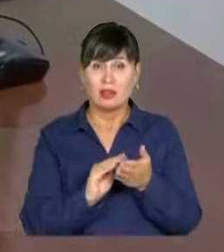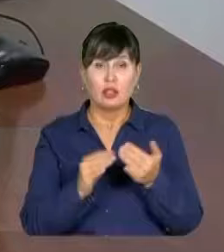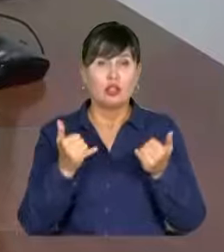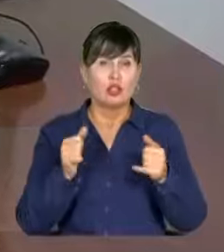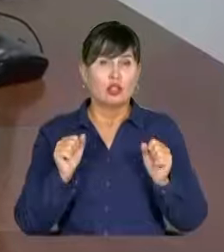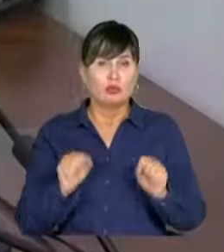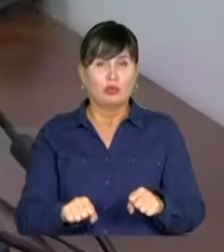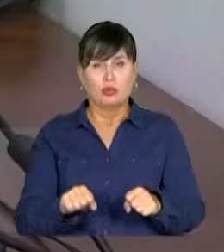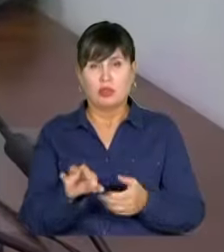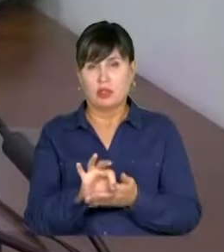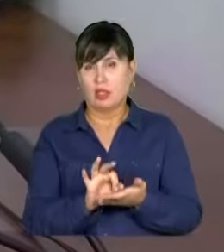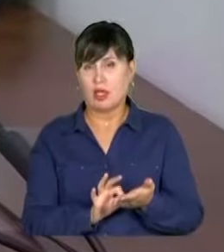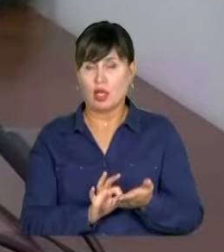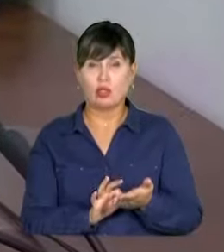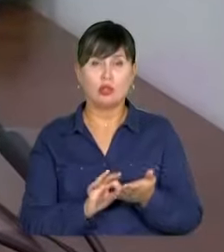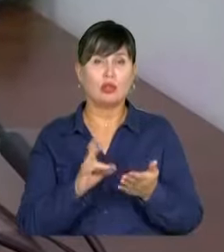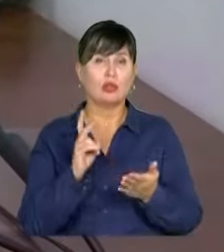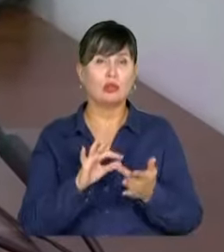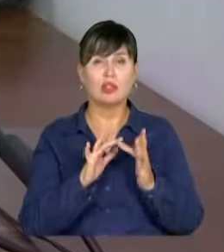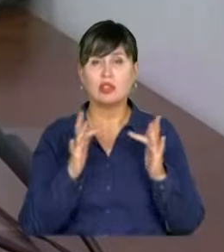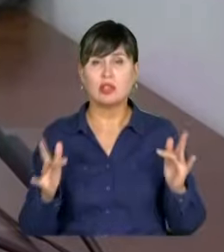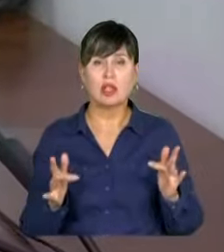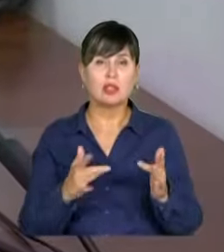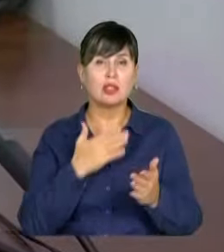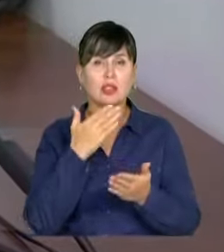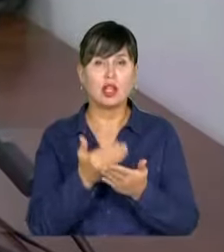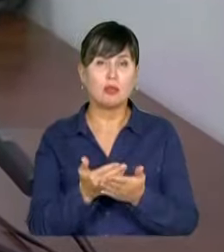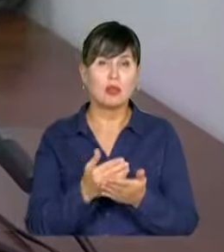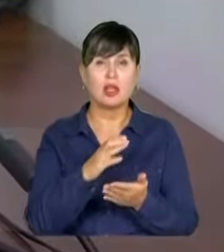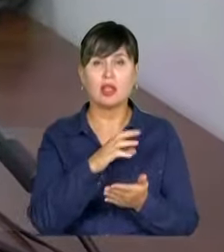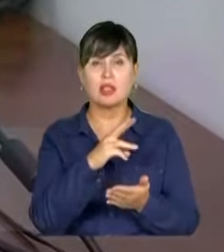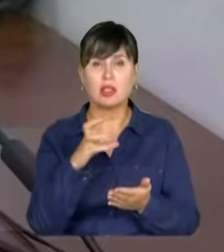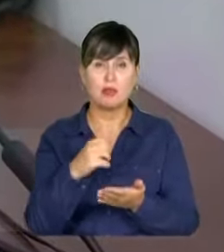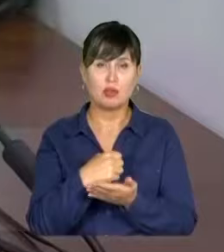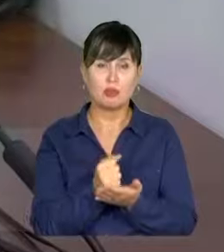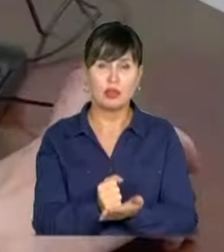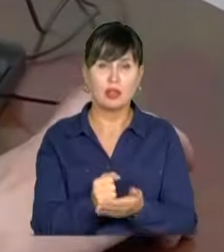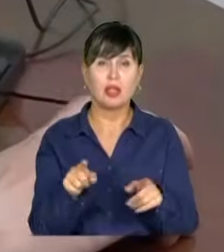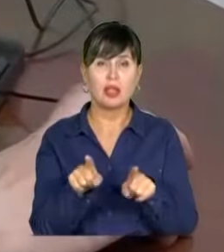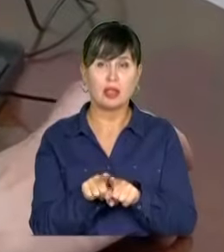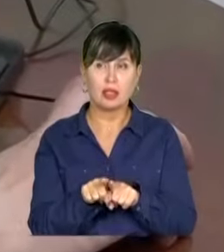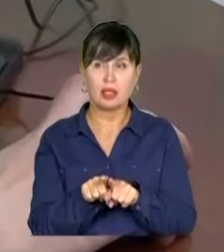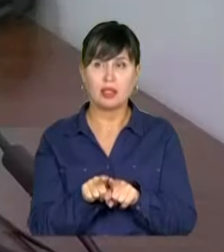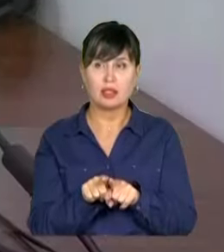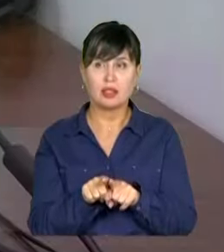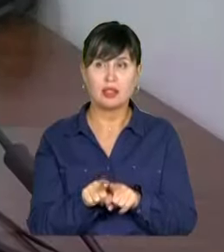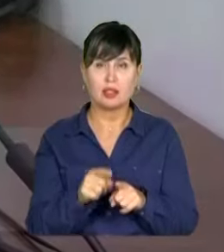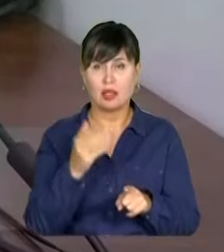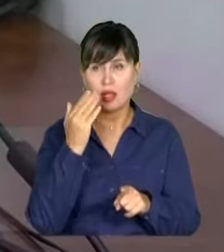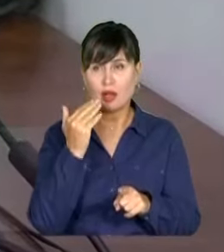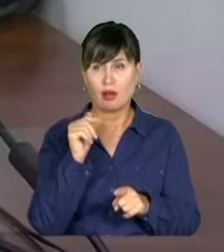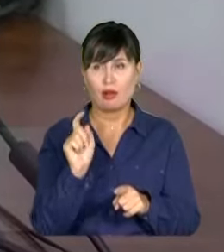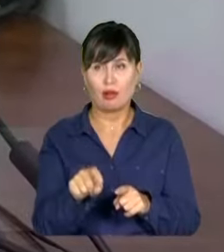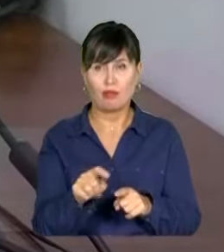можно в один клик. В основном сайты запрашивают только смс-подтверждение. Вот так легким